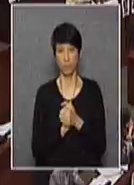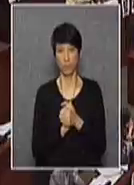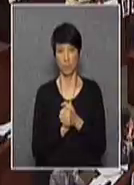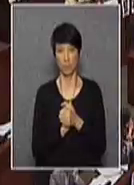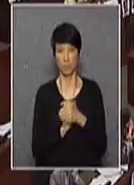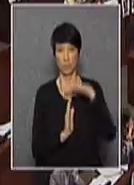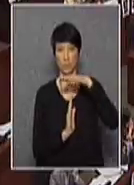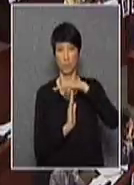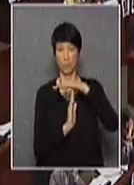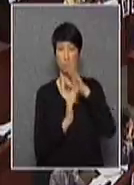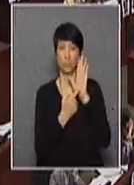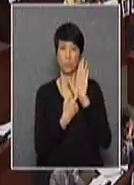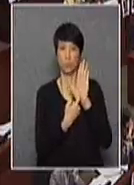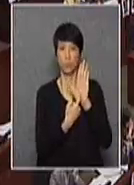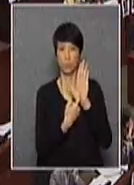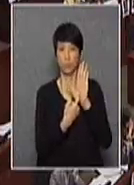停止表決，顯示結果。